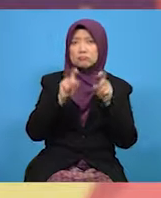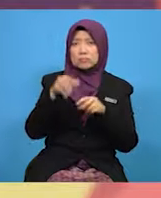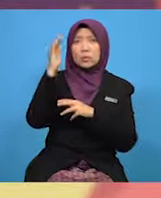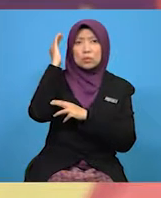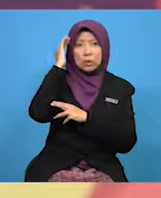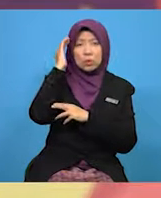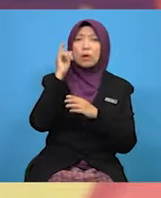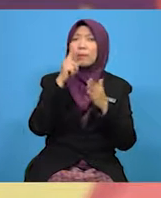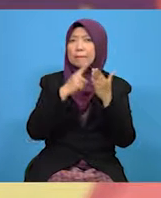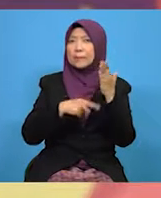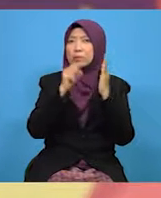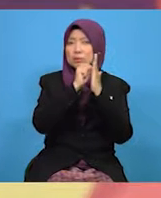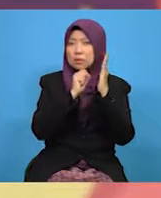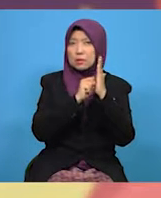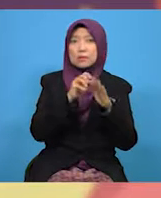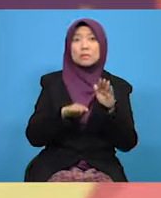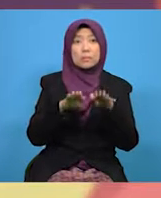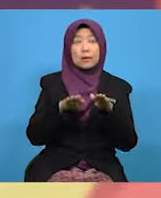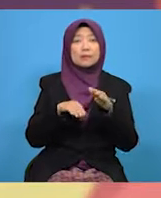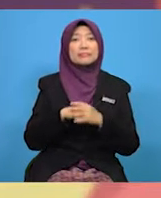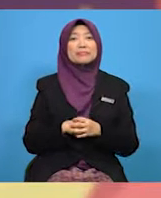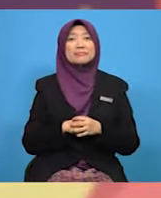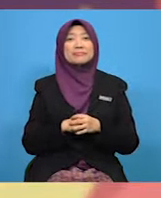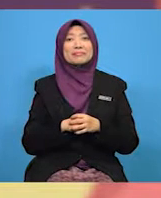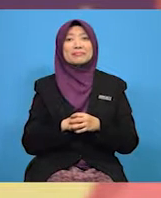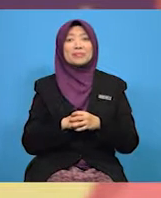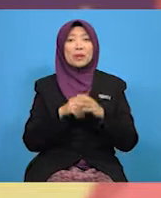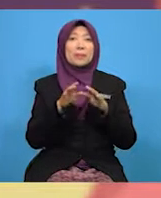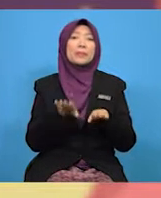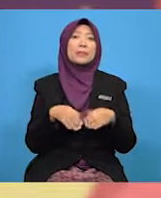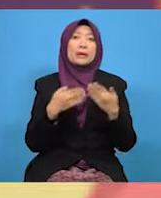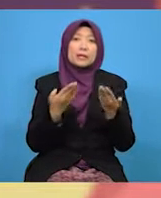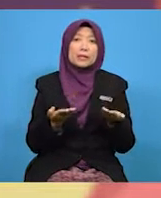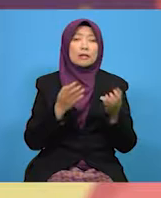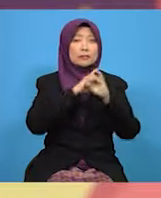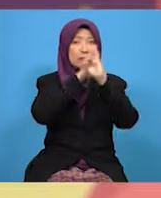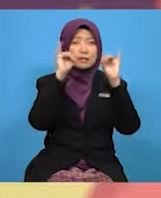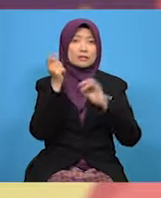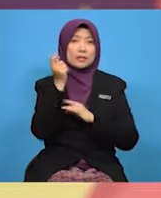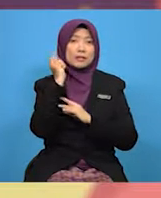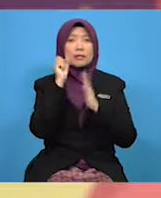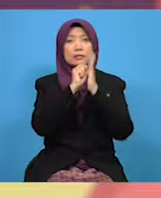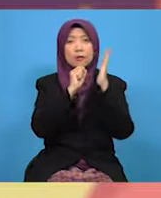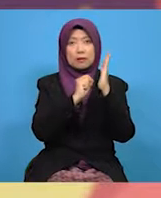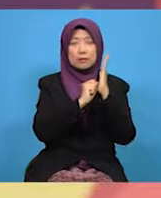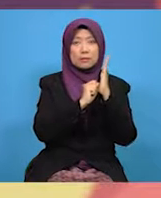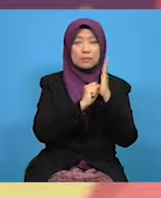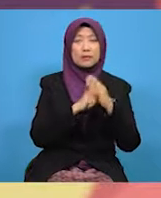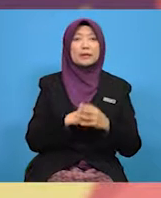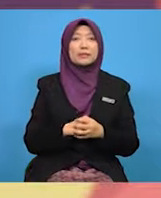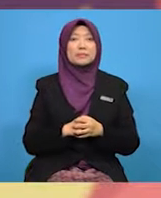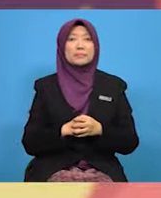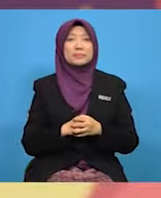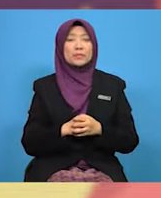aku itu syarat keseimbangan sebagaimana yang saya jelaskan tadi sarat keseimbangan